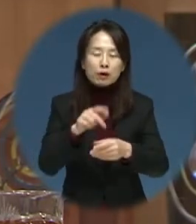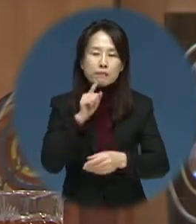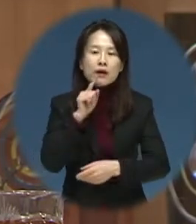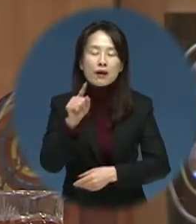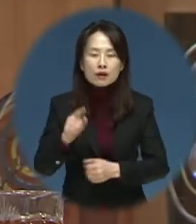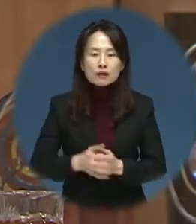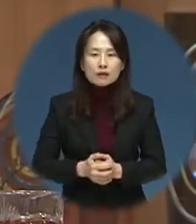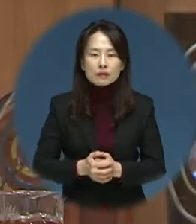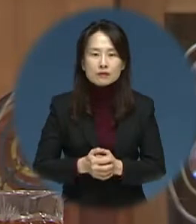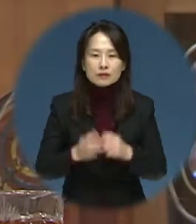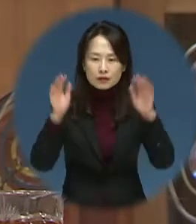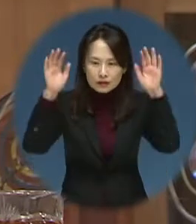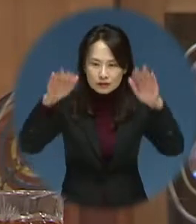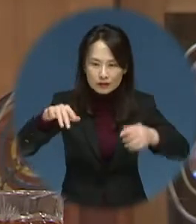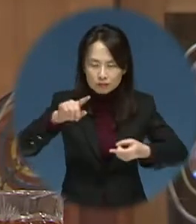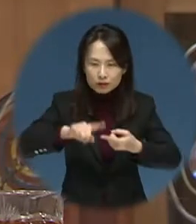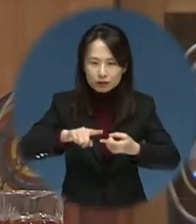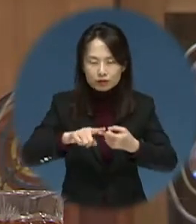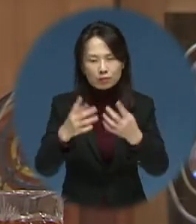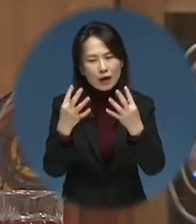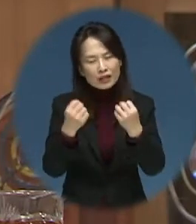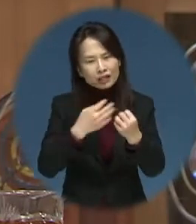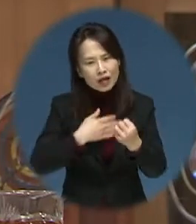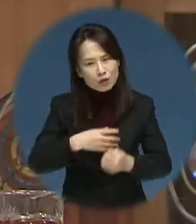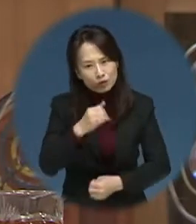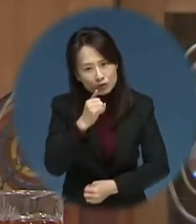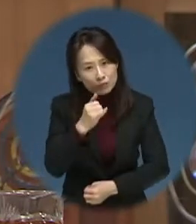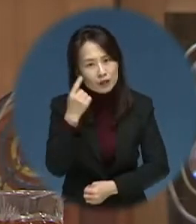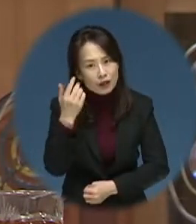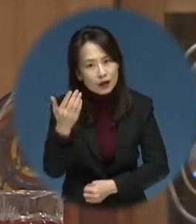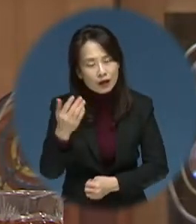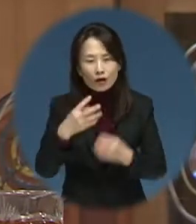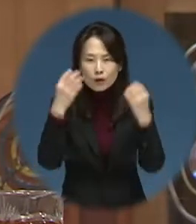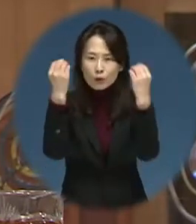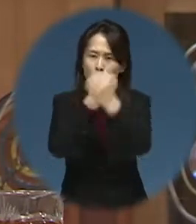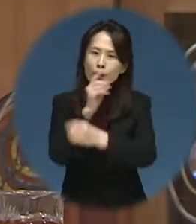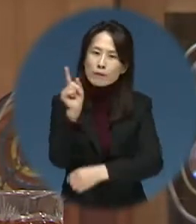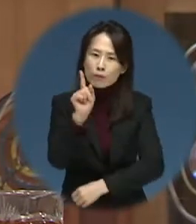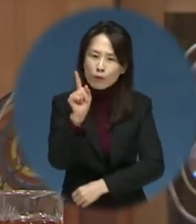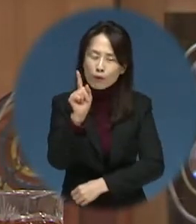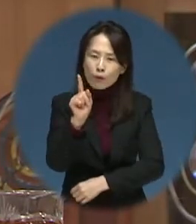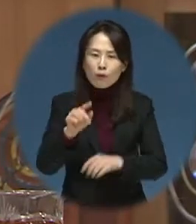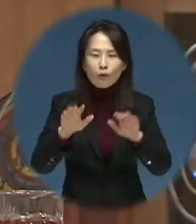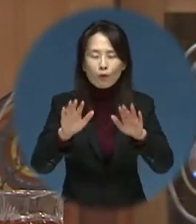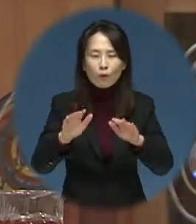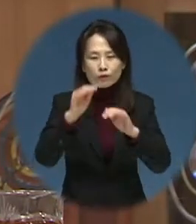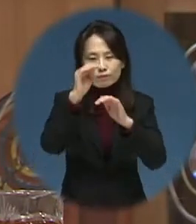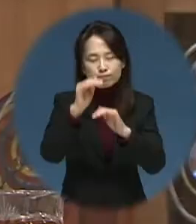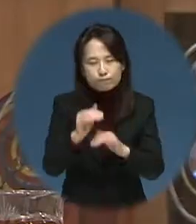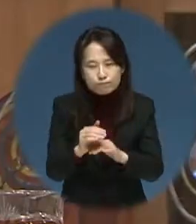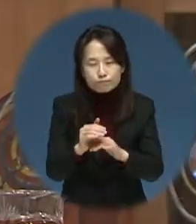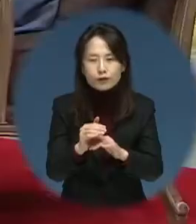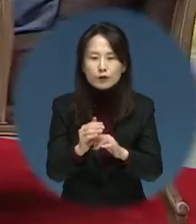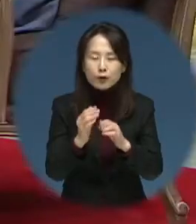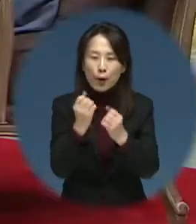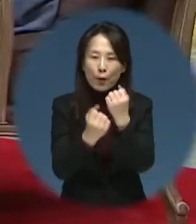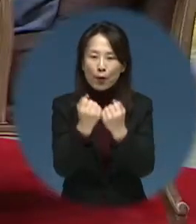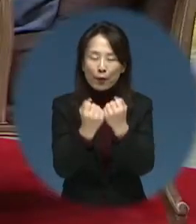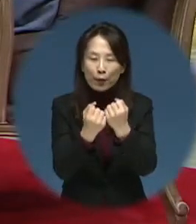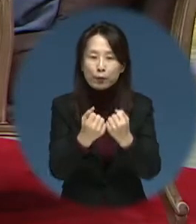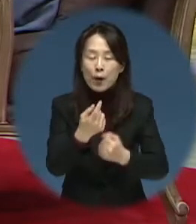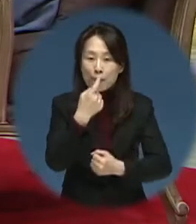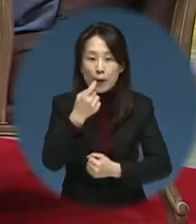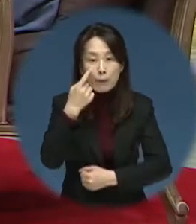우리가 이슬람에 대해서 얼마나 많이 알고 있고 또 어떤 오해들을 하고 있는지 오늘 좀 체계적으로 공부하기 위해서요.